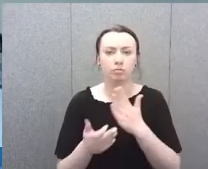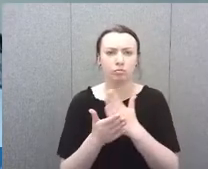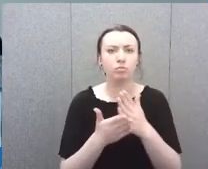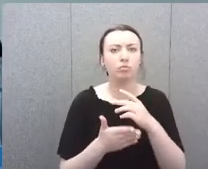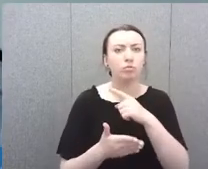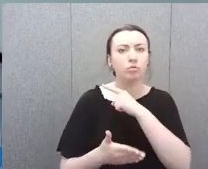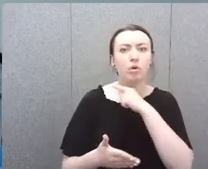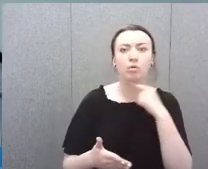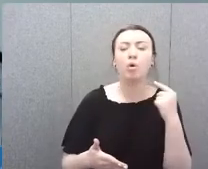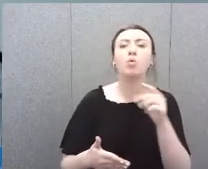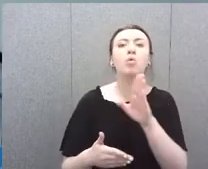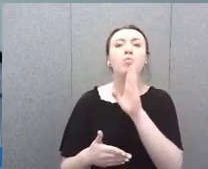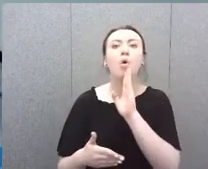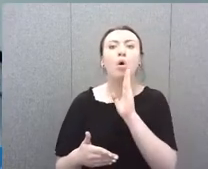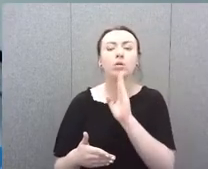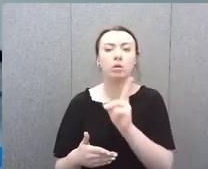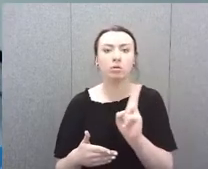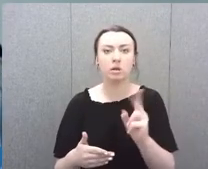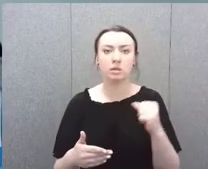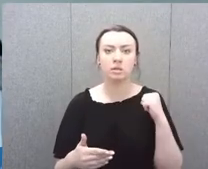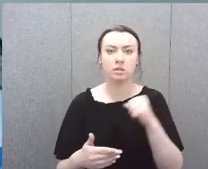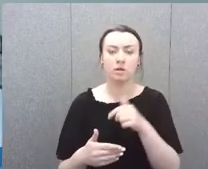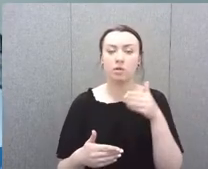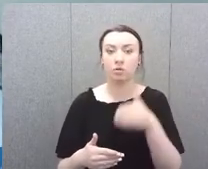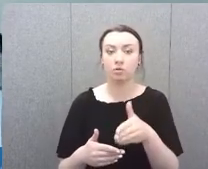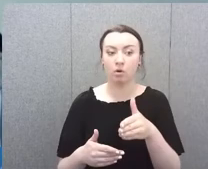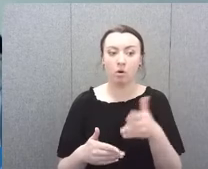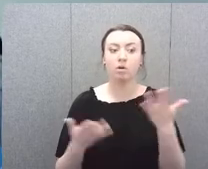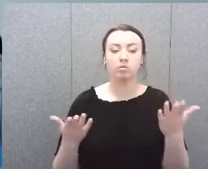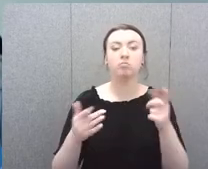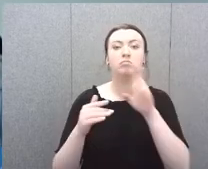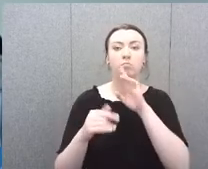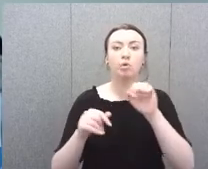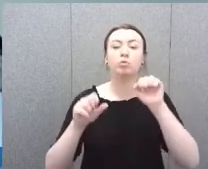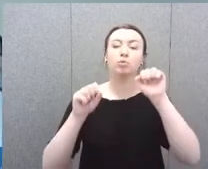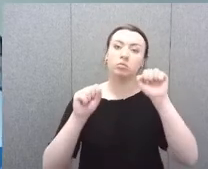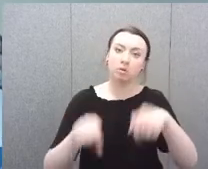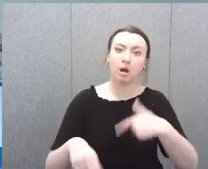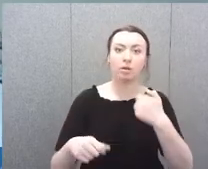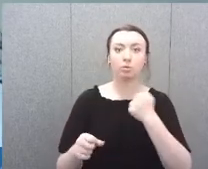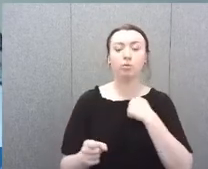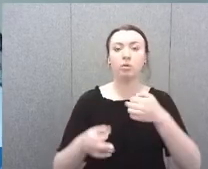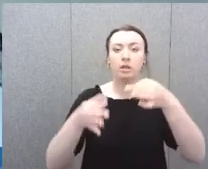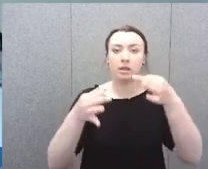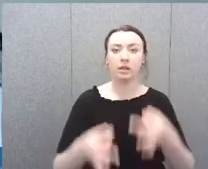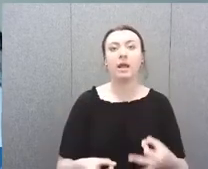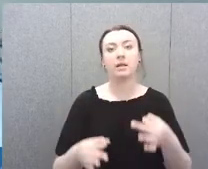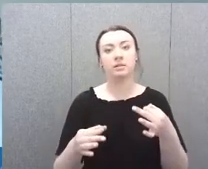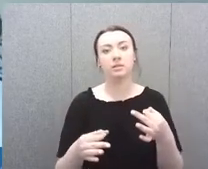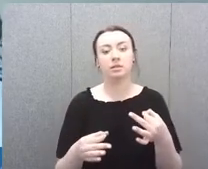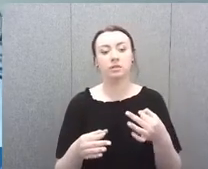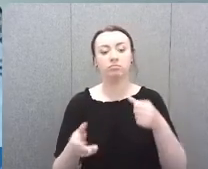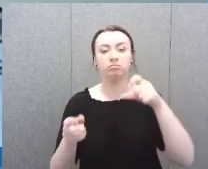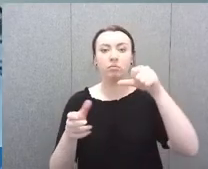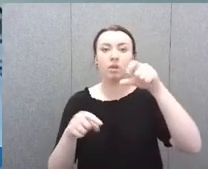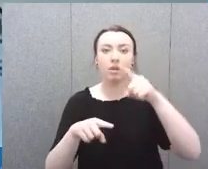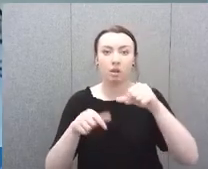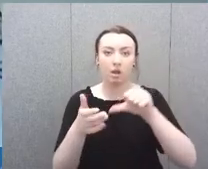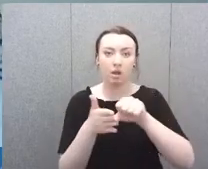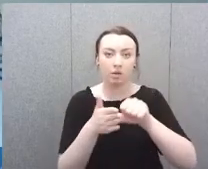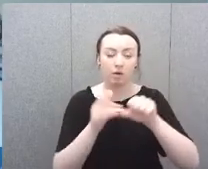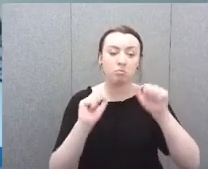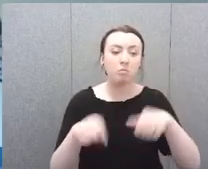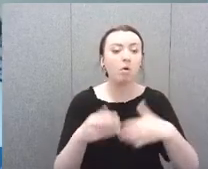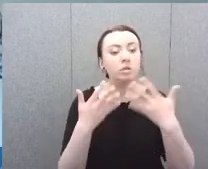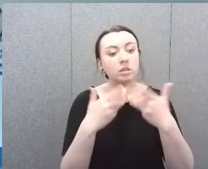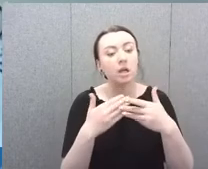С 2019 года женщины получили также возможность быть в военном резерве. Я